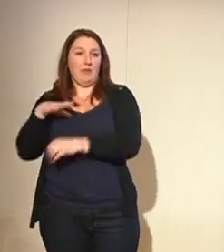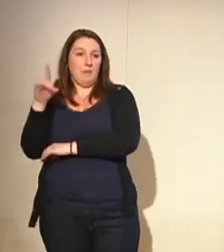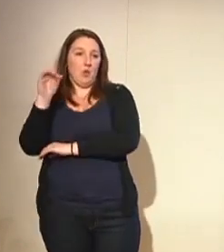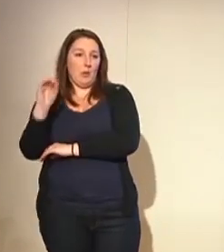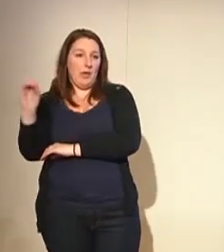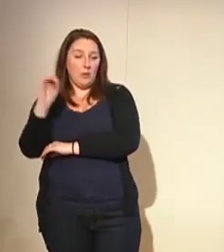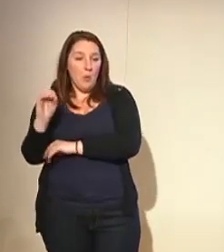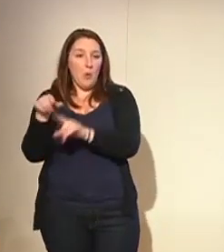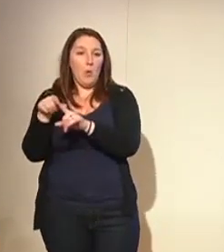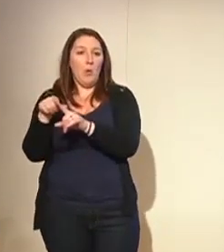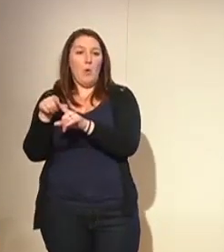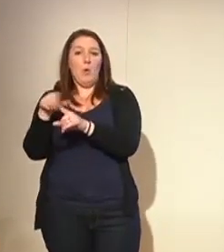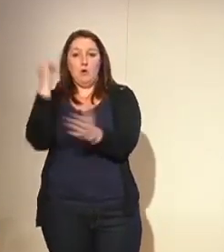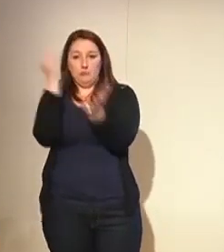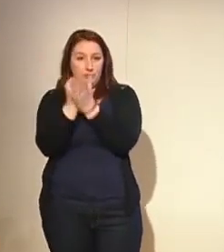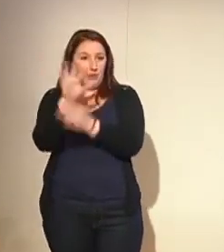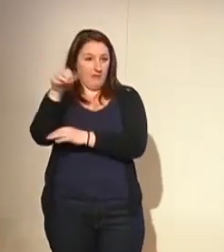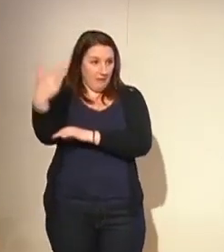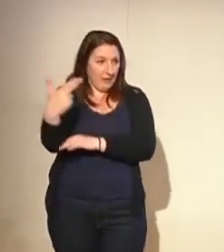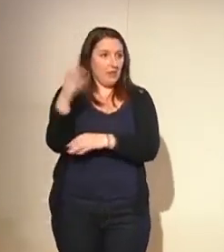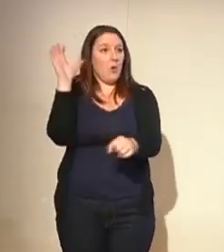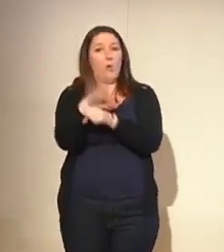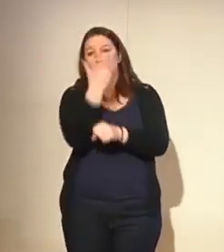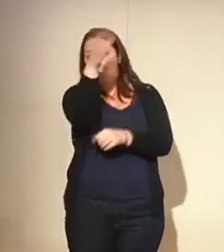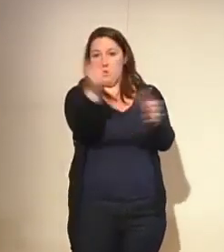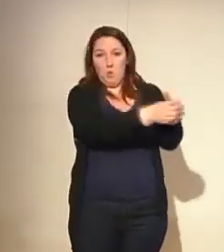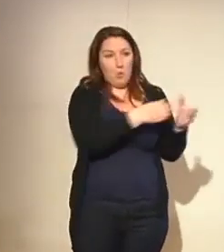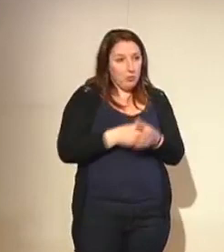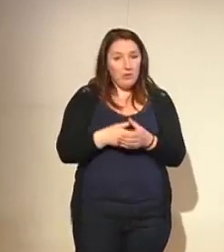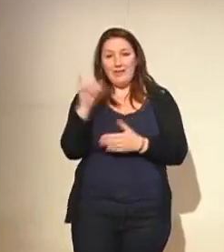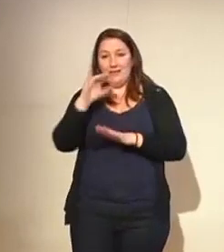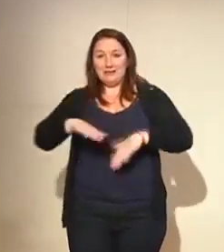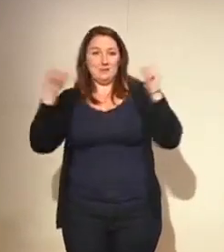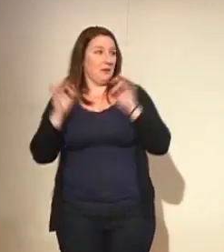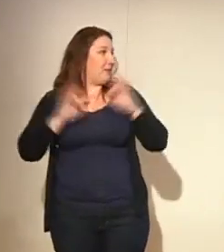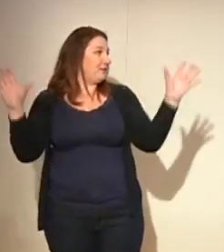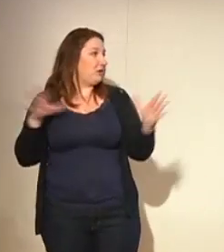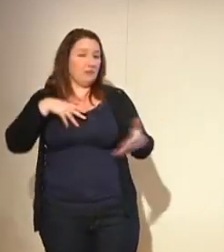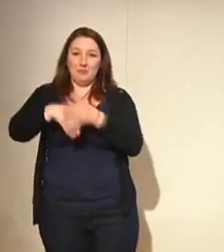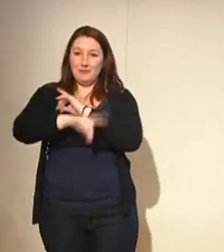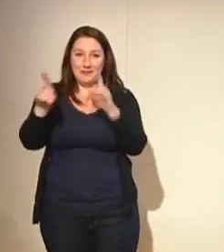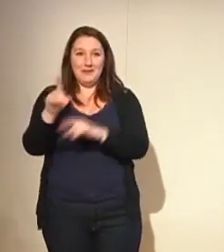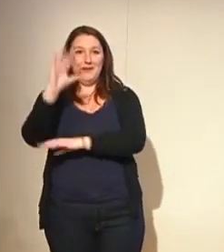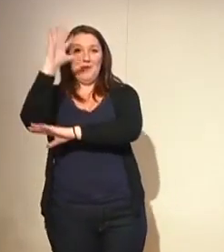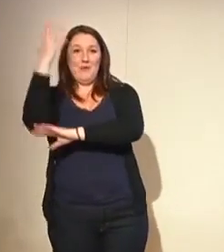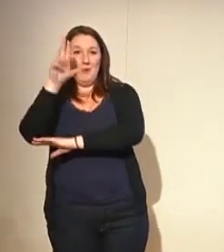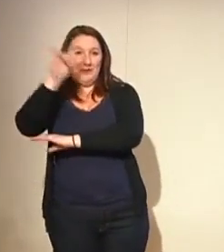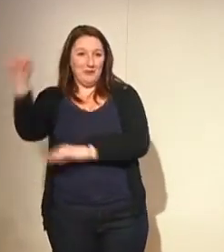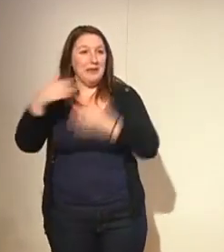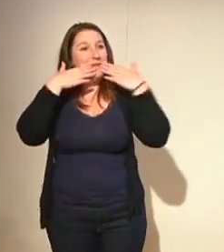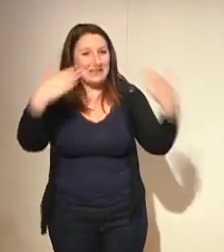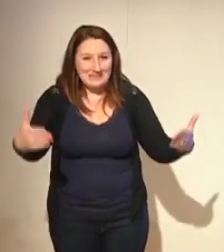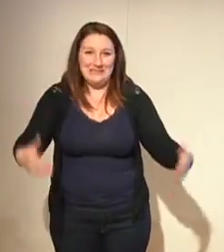dornano qui est pour le Front National qui est contre de autres groupes qui s'abstient personne qui prend pas part au vote mpudi